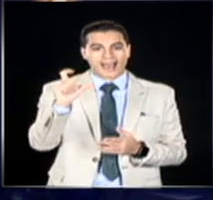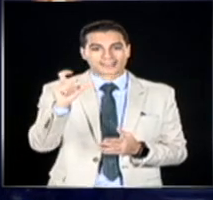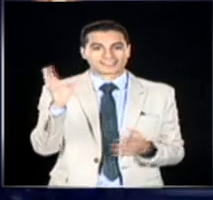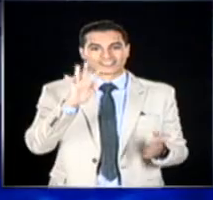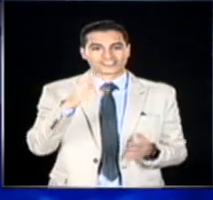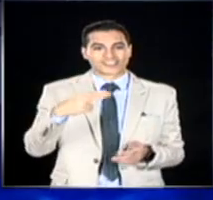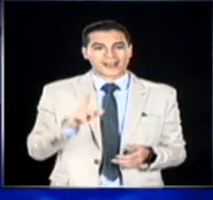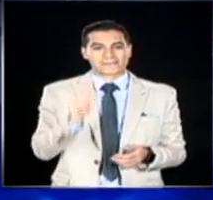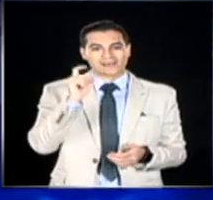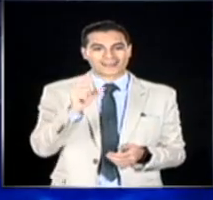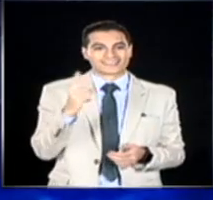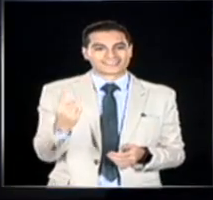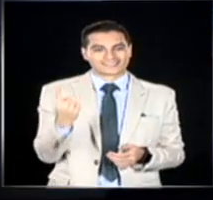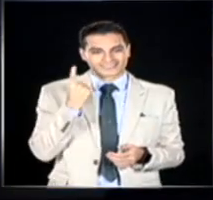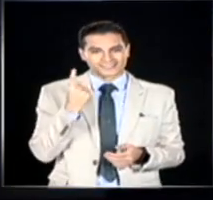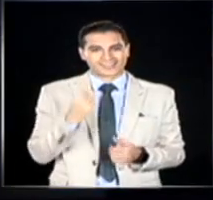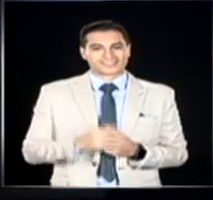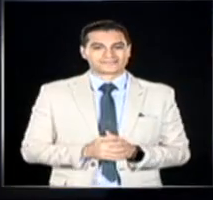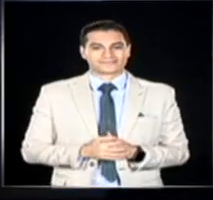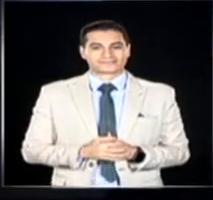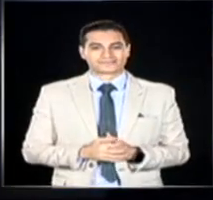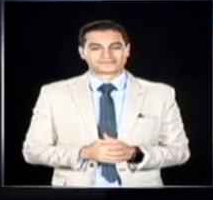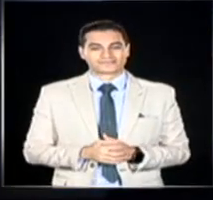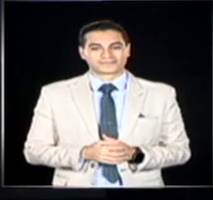نورهان شعبان، اتفضلي.